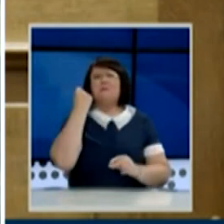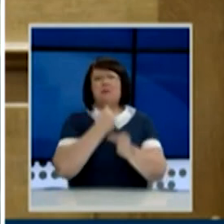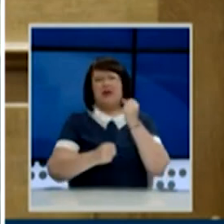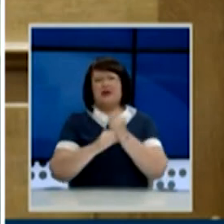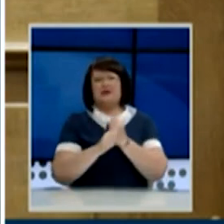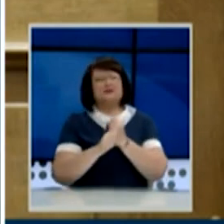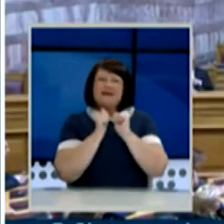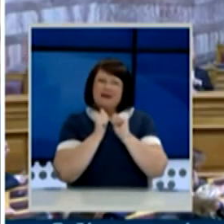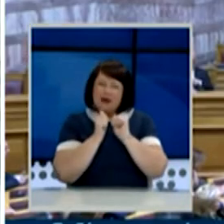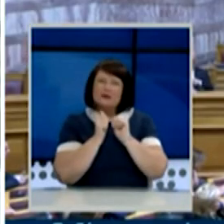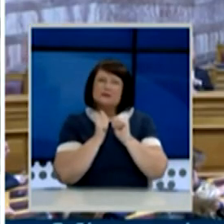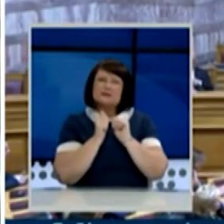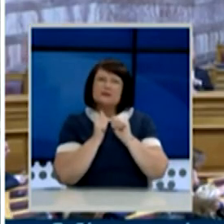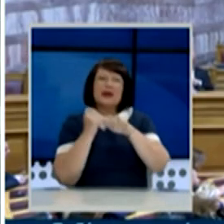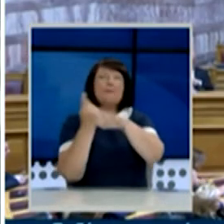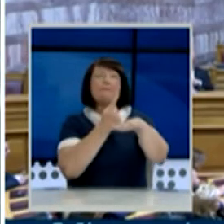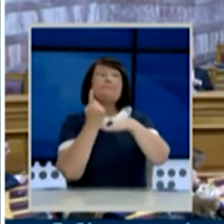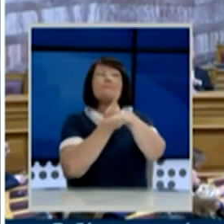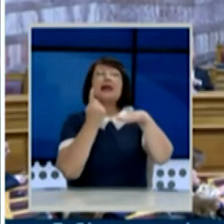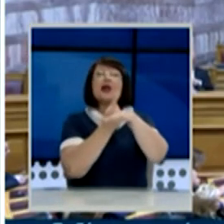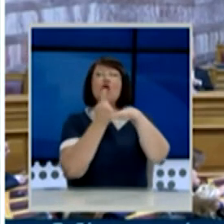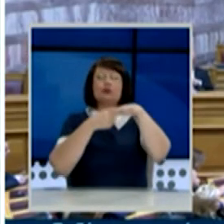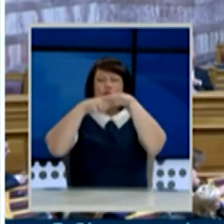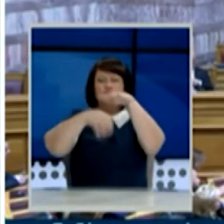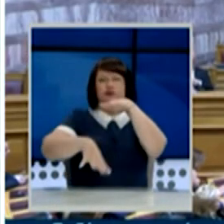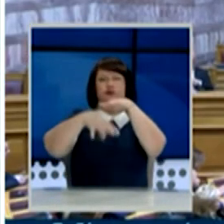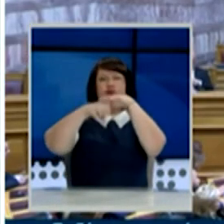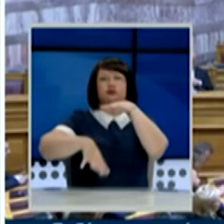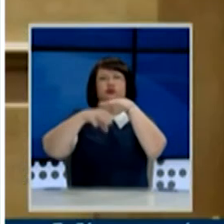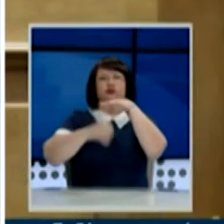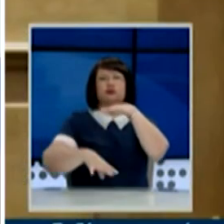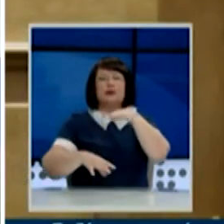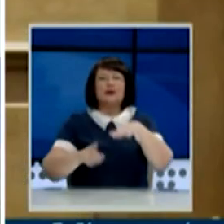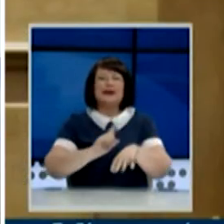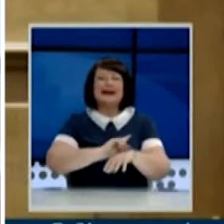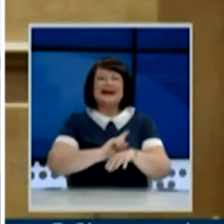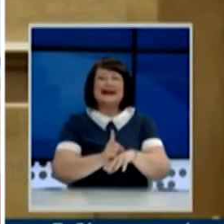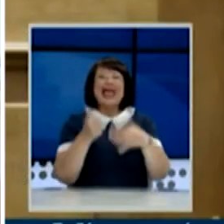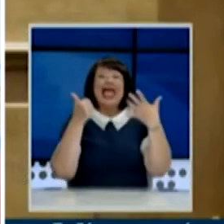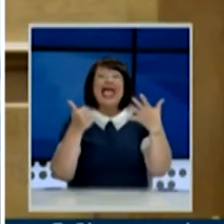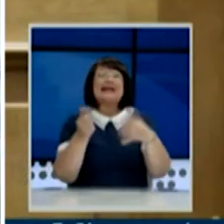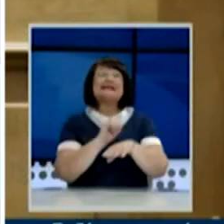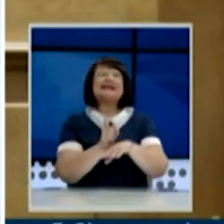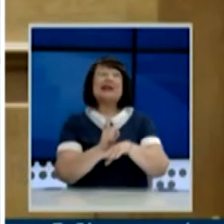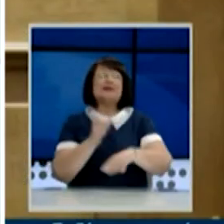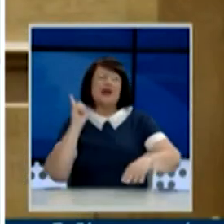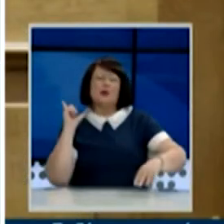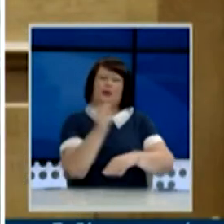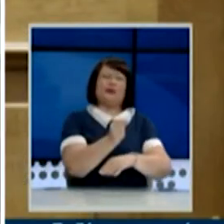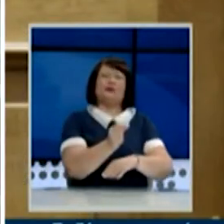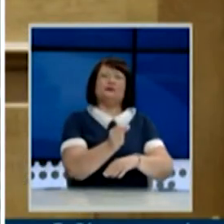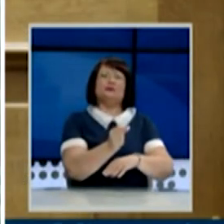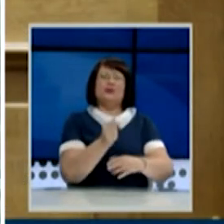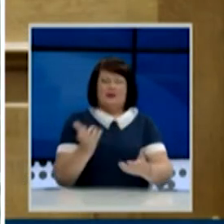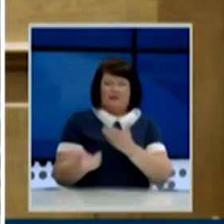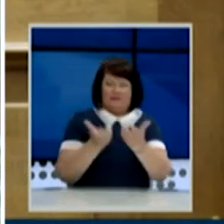οργανόγραμμα σε αυτά τα 3 χρόνια δεν έχει αυτή τη στιγμή ολοκληρωθεί, ενώ οι μισές θέσεις των πυροσβεστών παραμένουν κενές. Κενάω